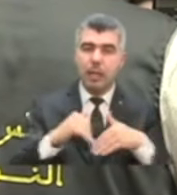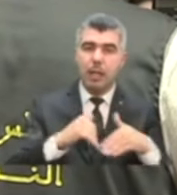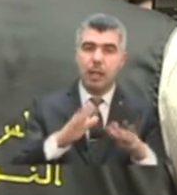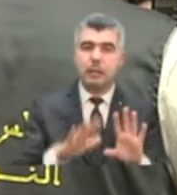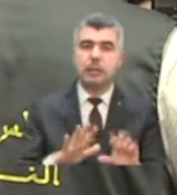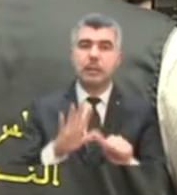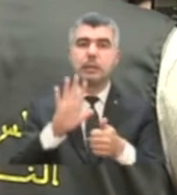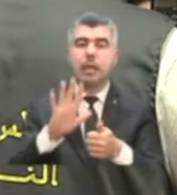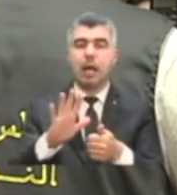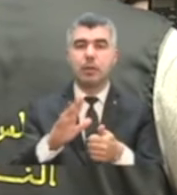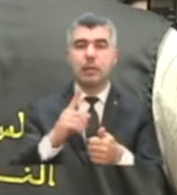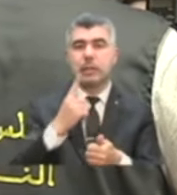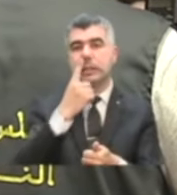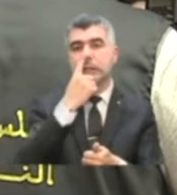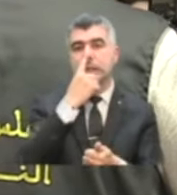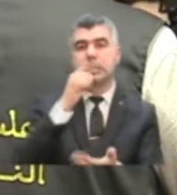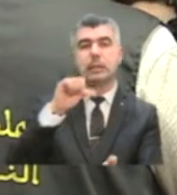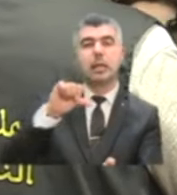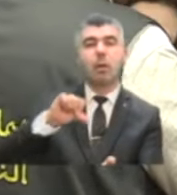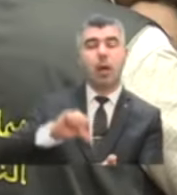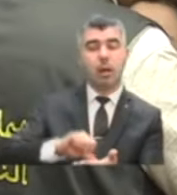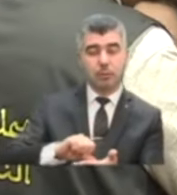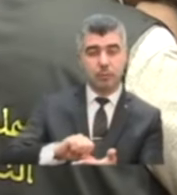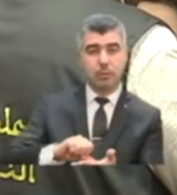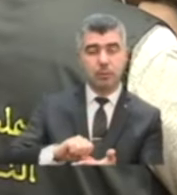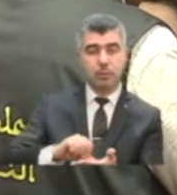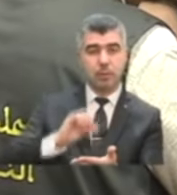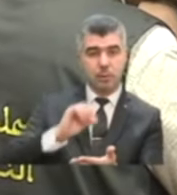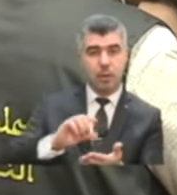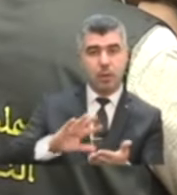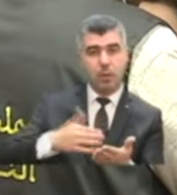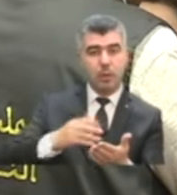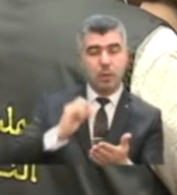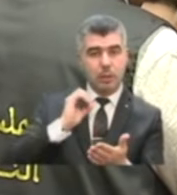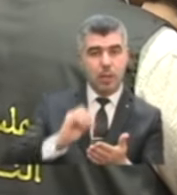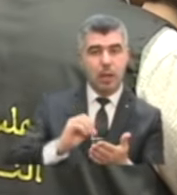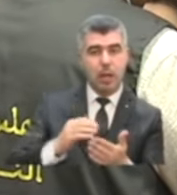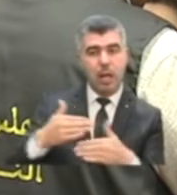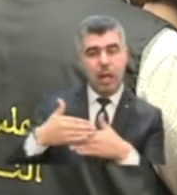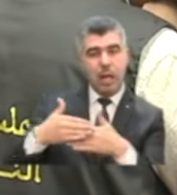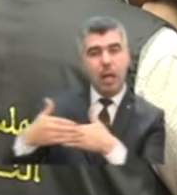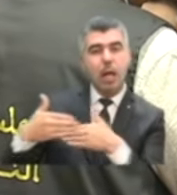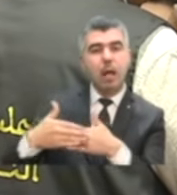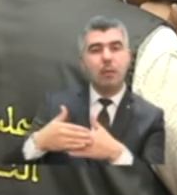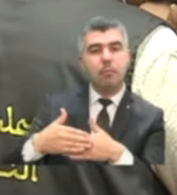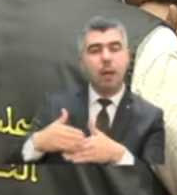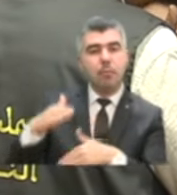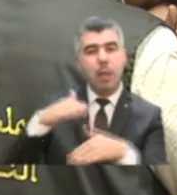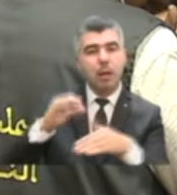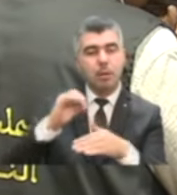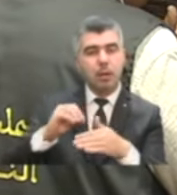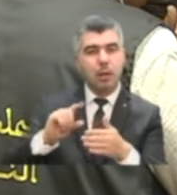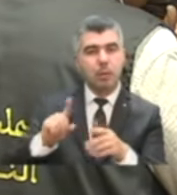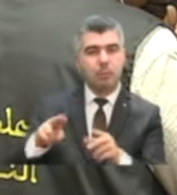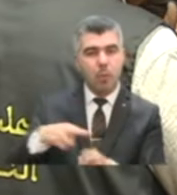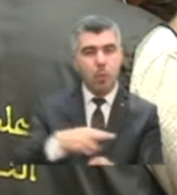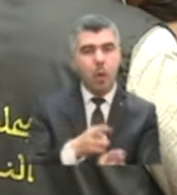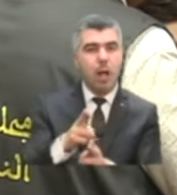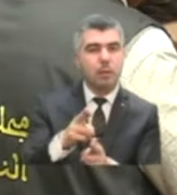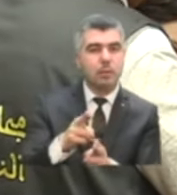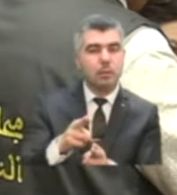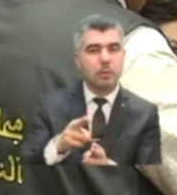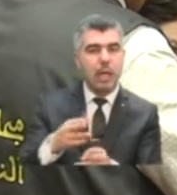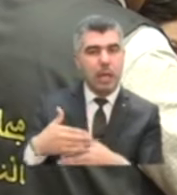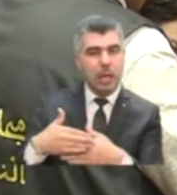16 بإقليم تطوان على مستوى منطقة أزلا وأمسا وصولا لمدينة ودلاو.